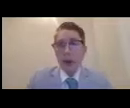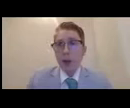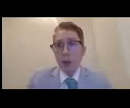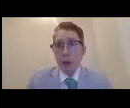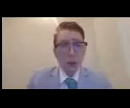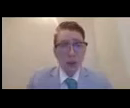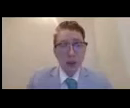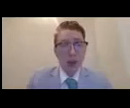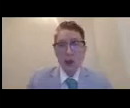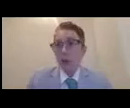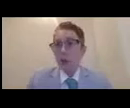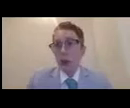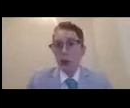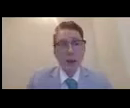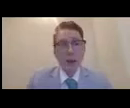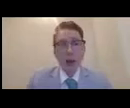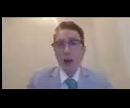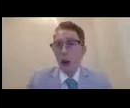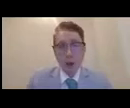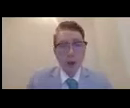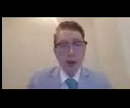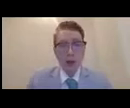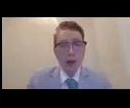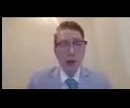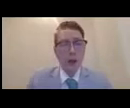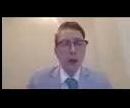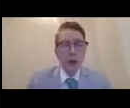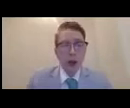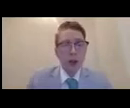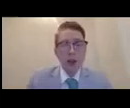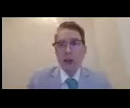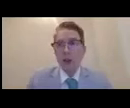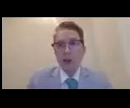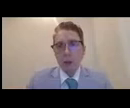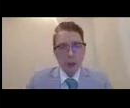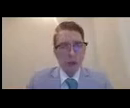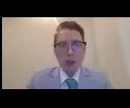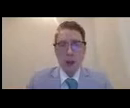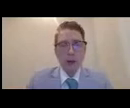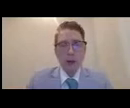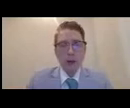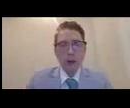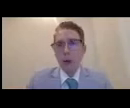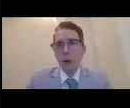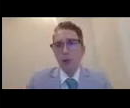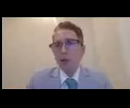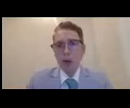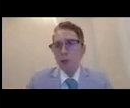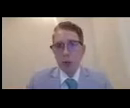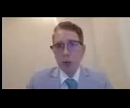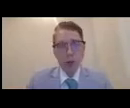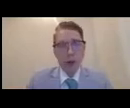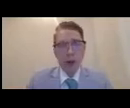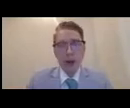les interventions dans la partie inférieure du corps, où il y a beaucoup plus de risques, où on a besoin plus de soins